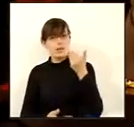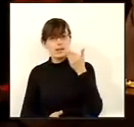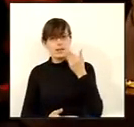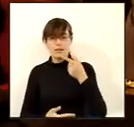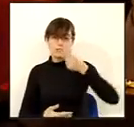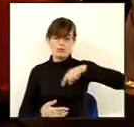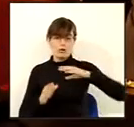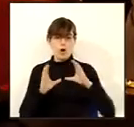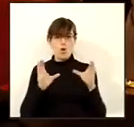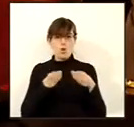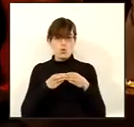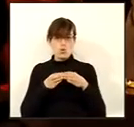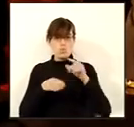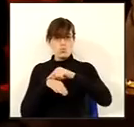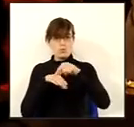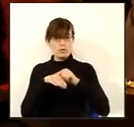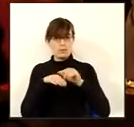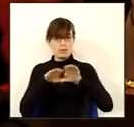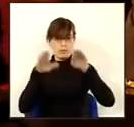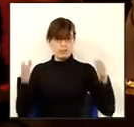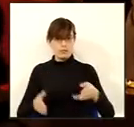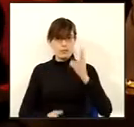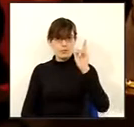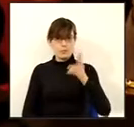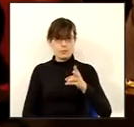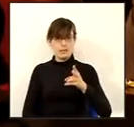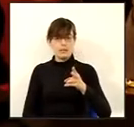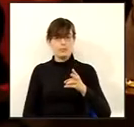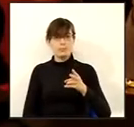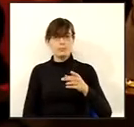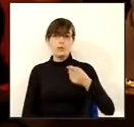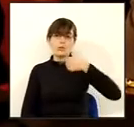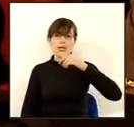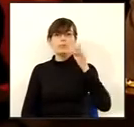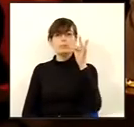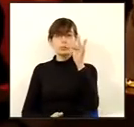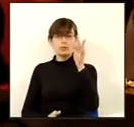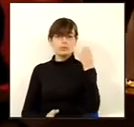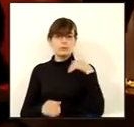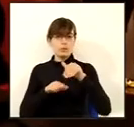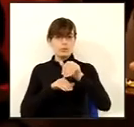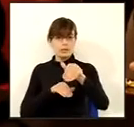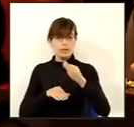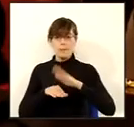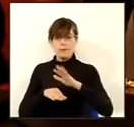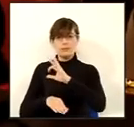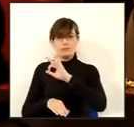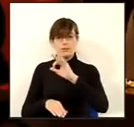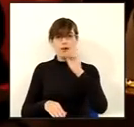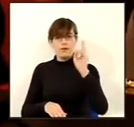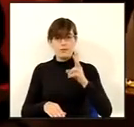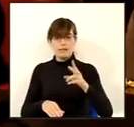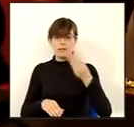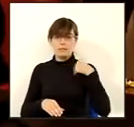del nostre grup municipal de Plataforma Bigatana valorem positivament l'inici d'aquest expedient per concedir la medalla de la ciutat de Vic al senyor